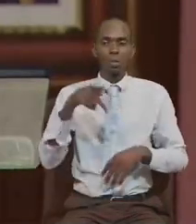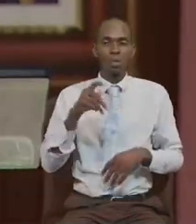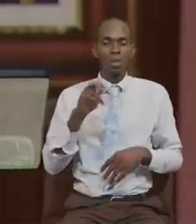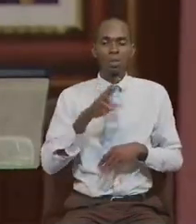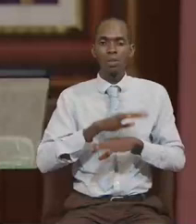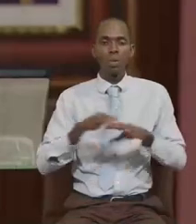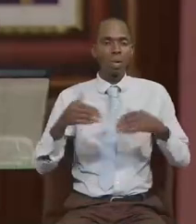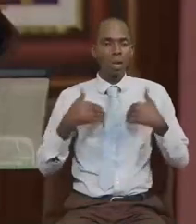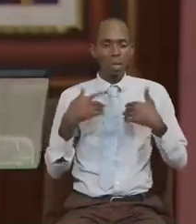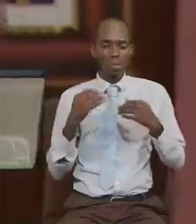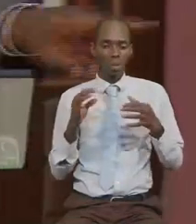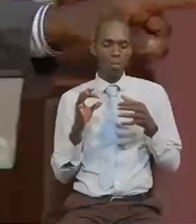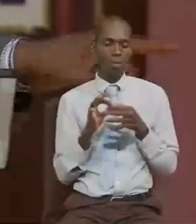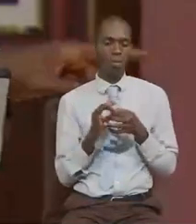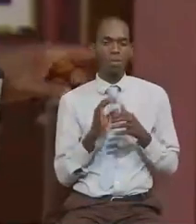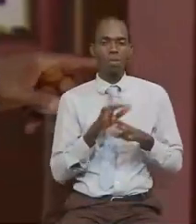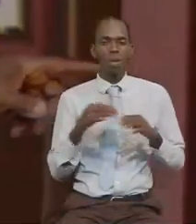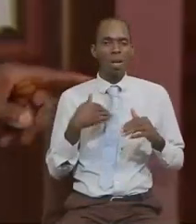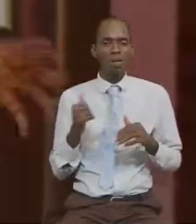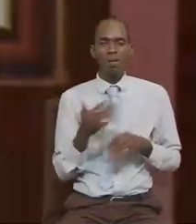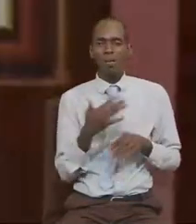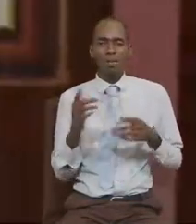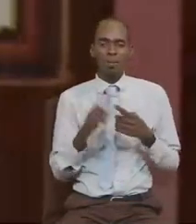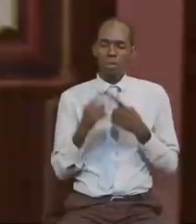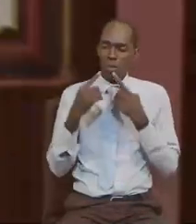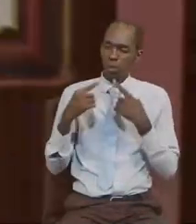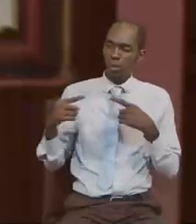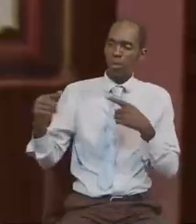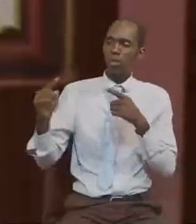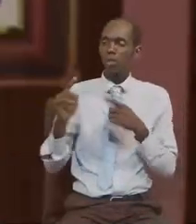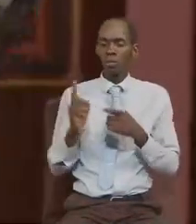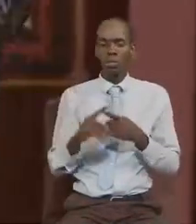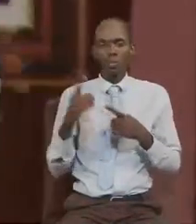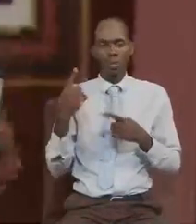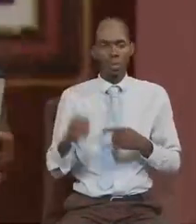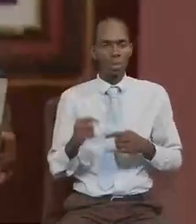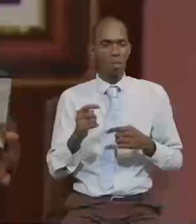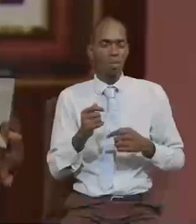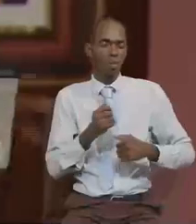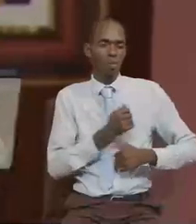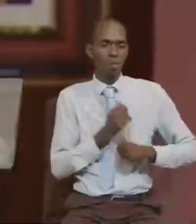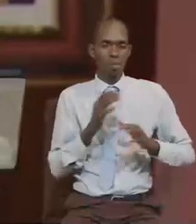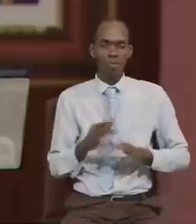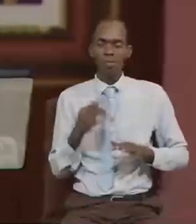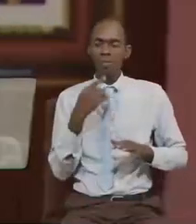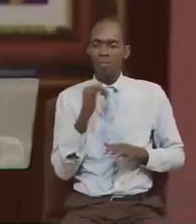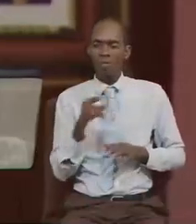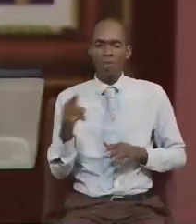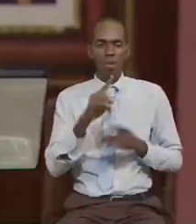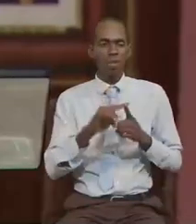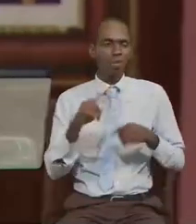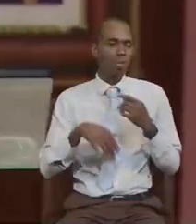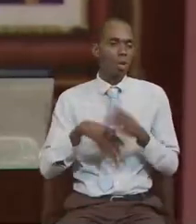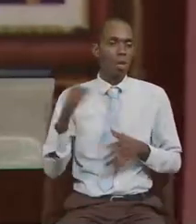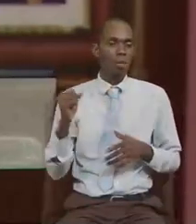Il n'avait rien à faire, rien à dire aux soldats qui gardaient la tombe. Quittez là-bas. La force